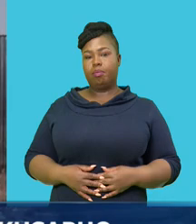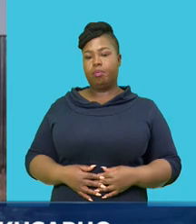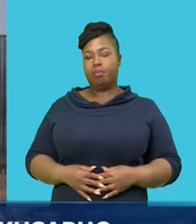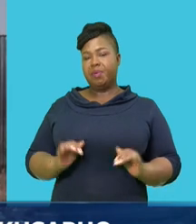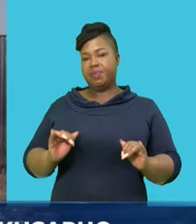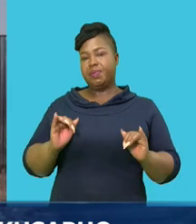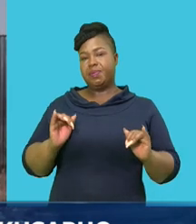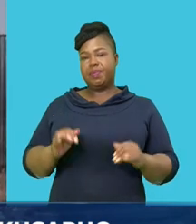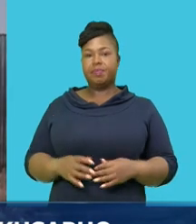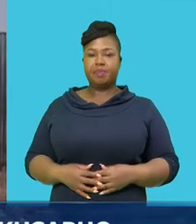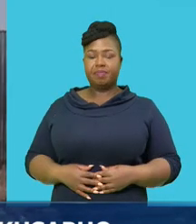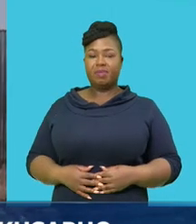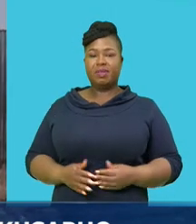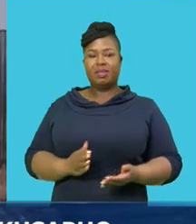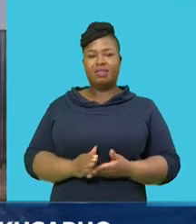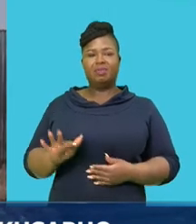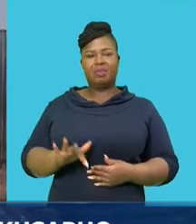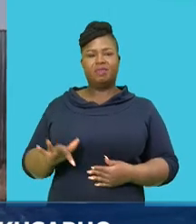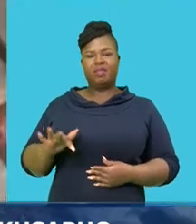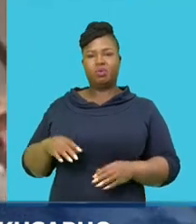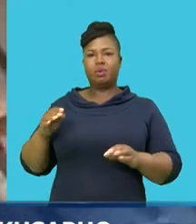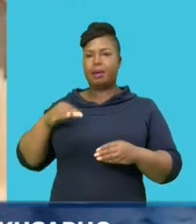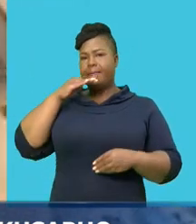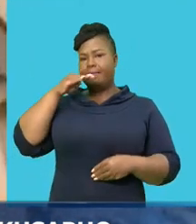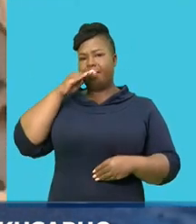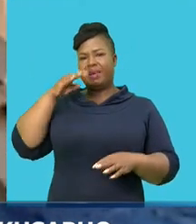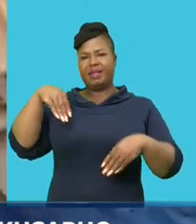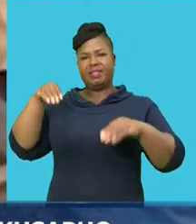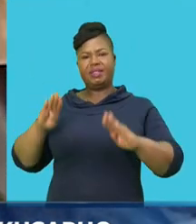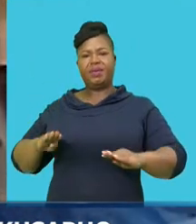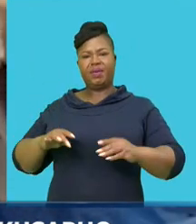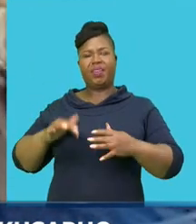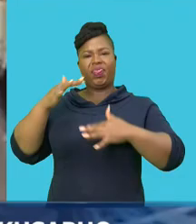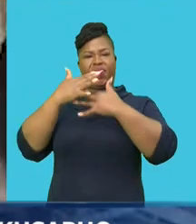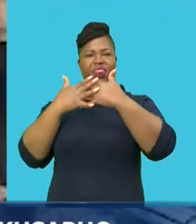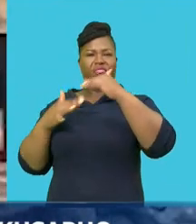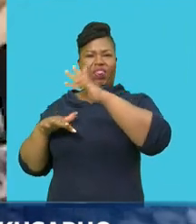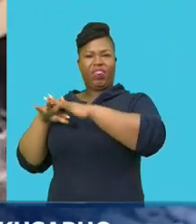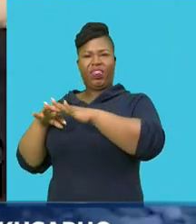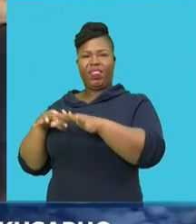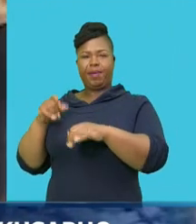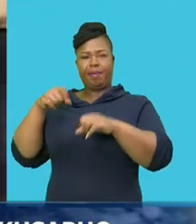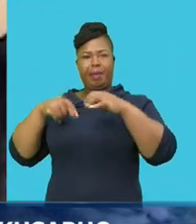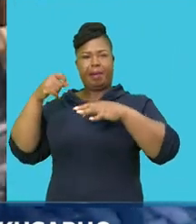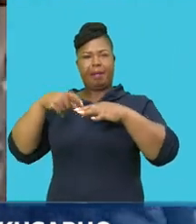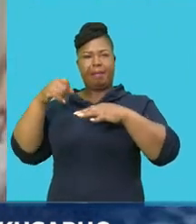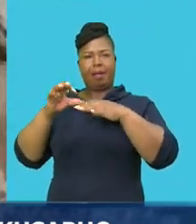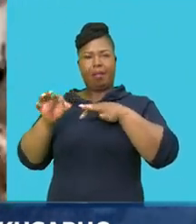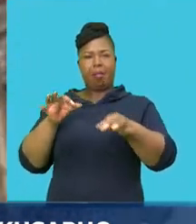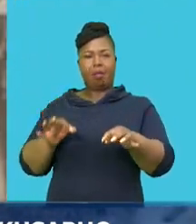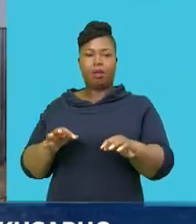igubi nje kahle kahle, kwenye indawo kuvalwe ngamaseyili, kwenye indawo kuvalwe ngala mazenki weplastiki ayimbobombobo.